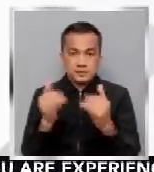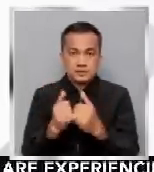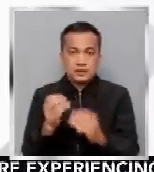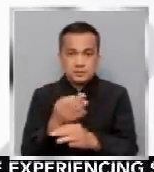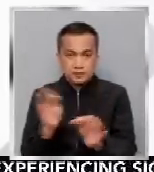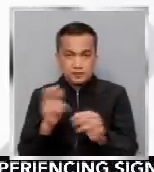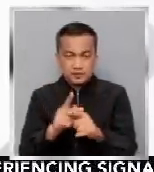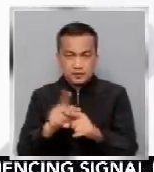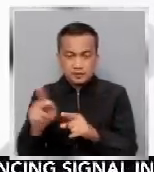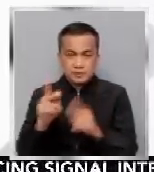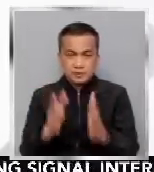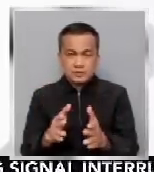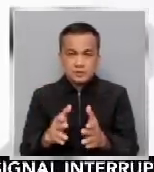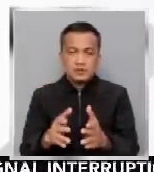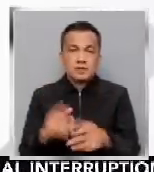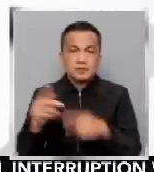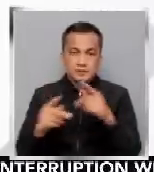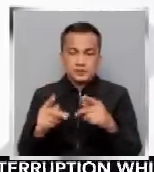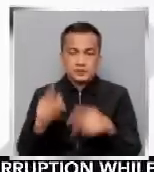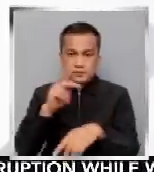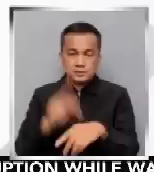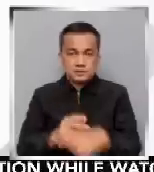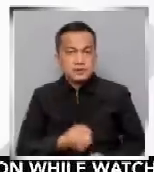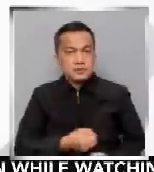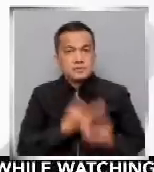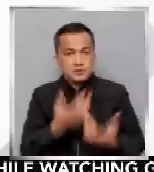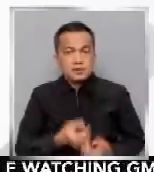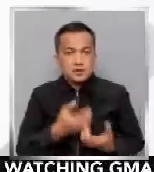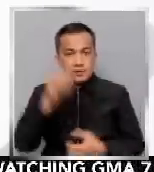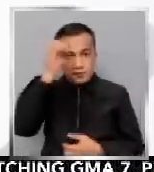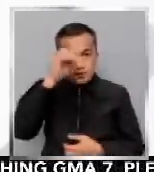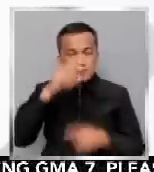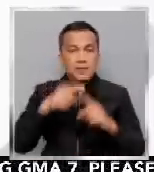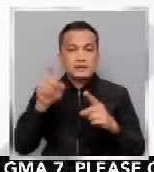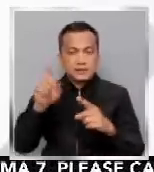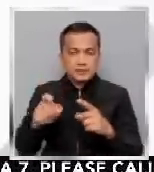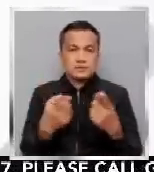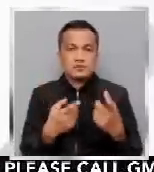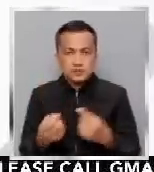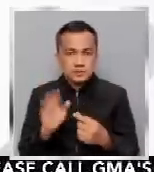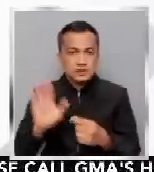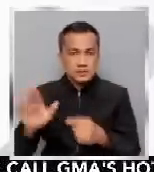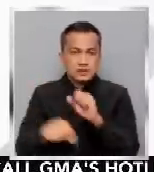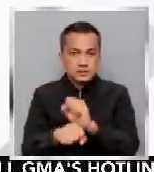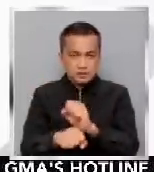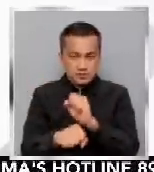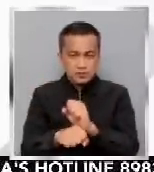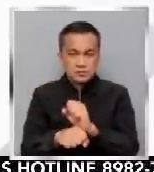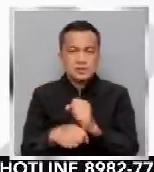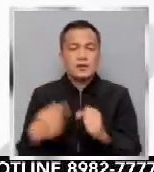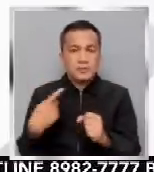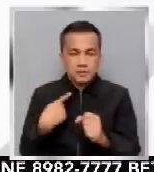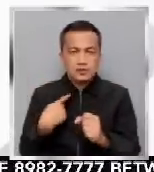na aviator at mamamayan ng bansa na maghayag ng opinyon, pero dapat pa rin nila gawin ang kanilang trabaho nang may lubos na